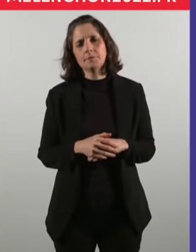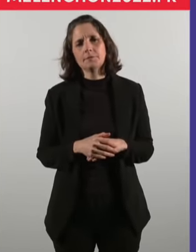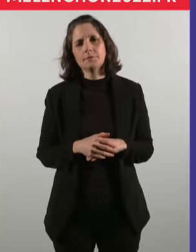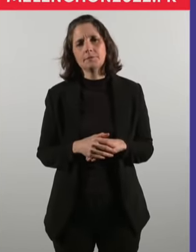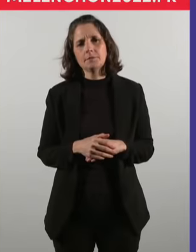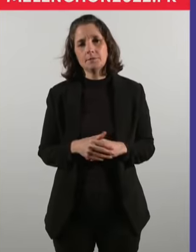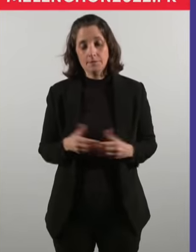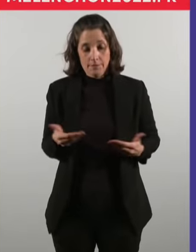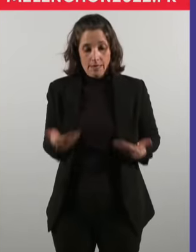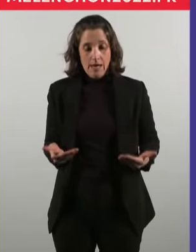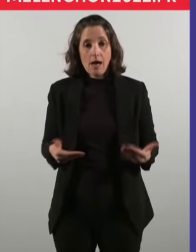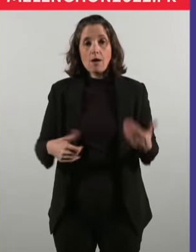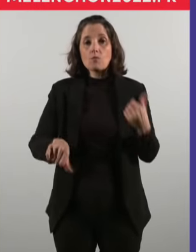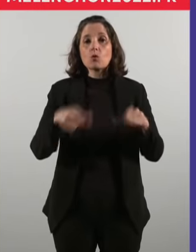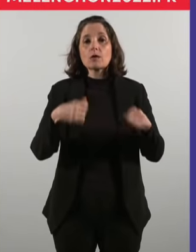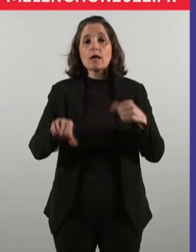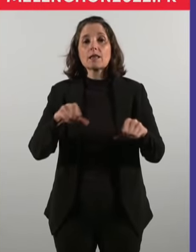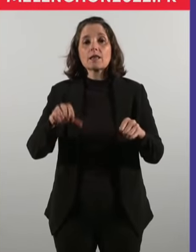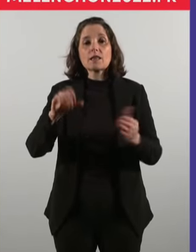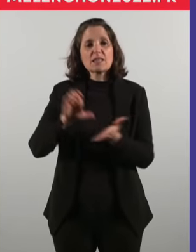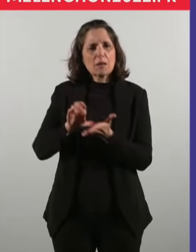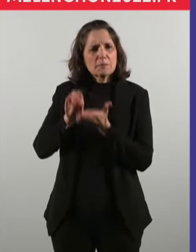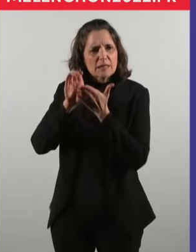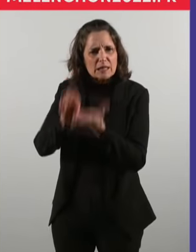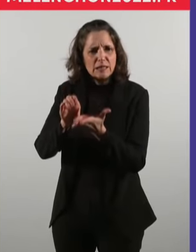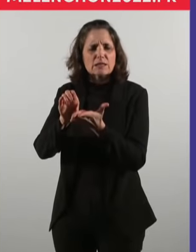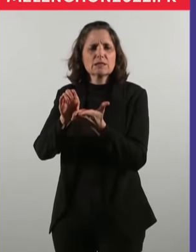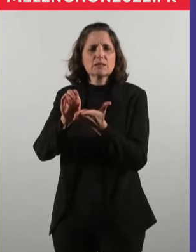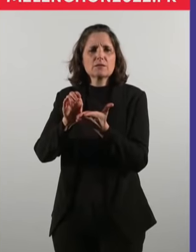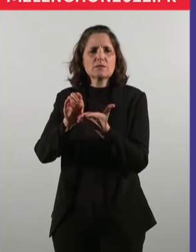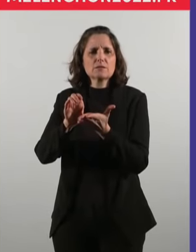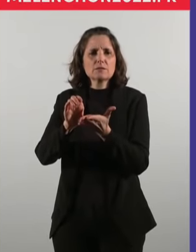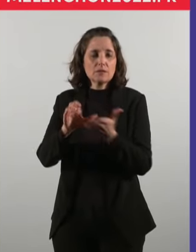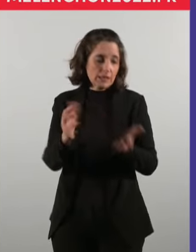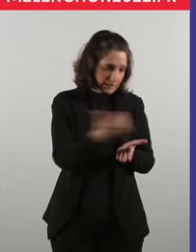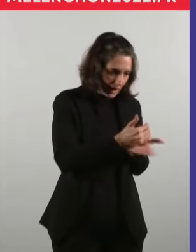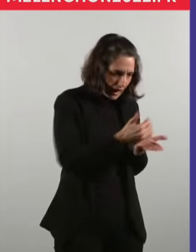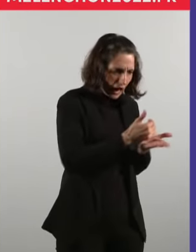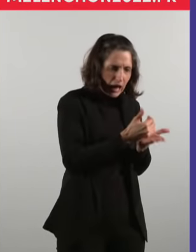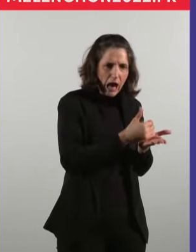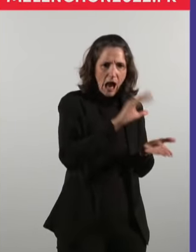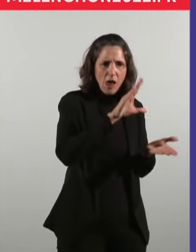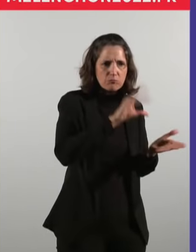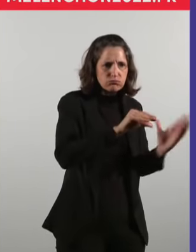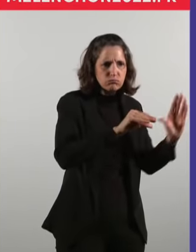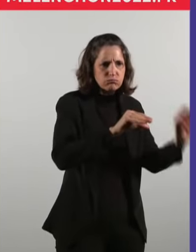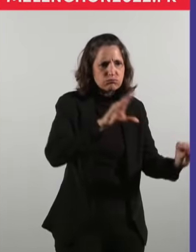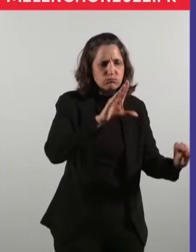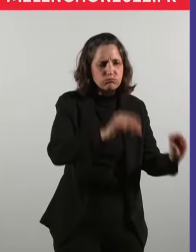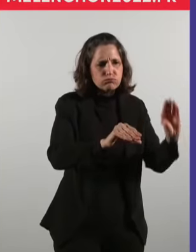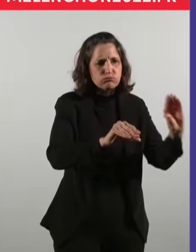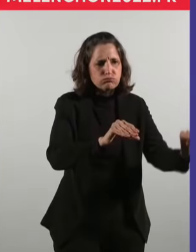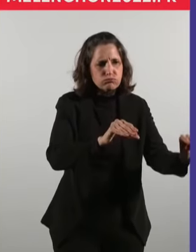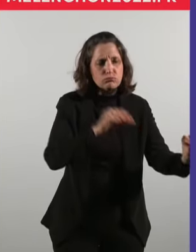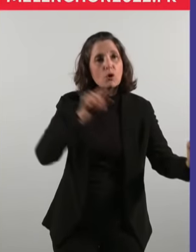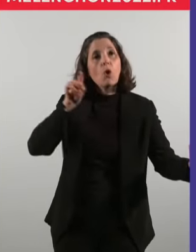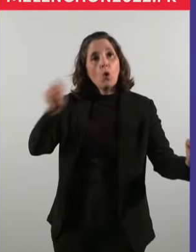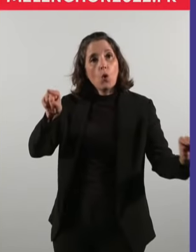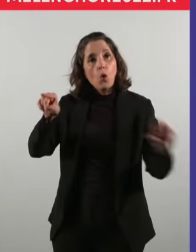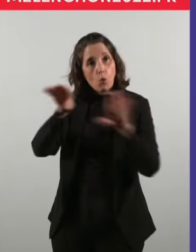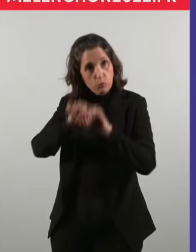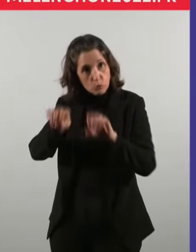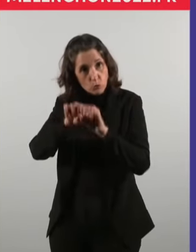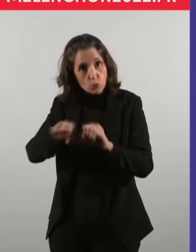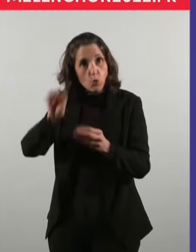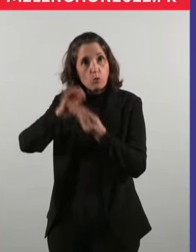contemporains réduisent la part salariale à mesure qu'il augmente sa production et ses produits.